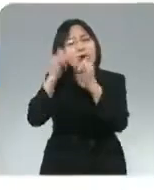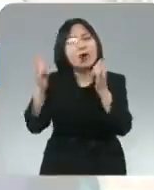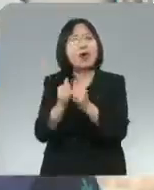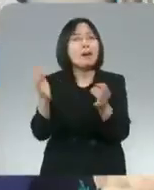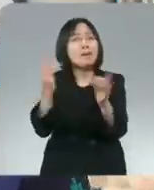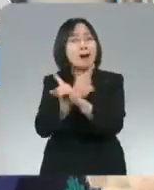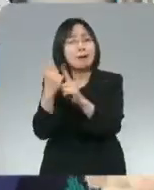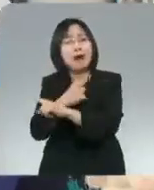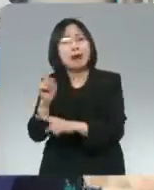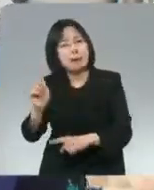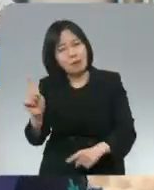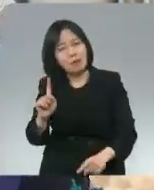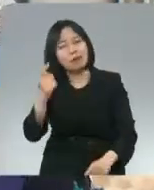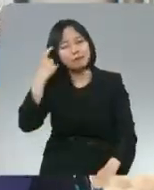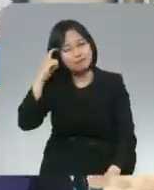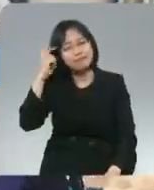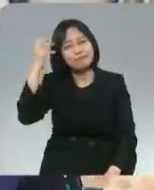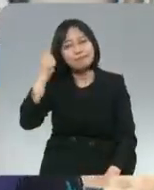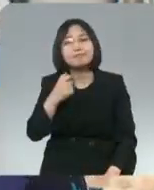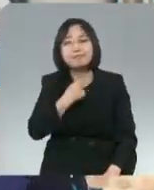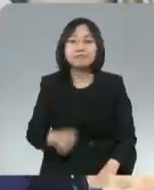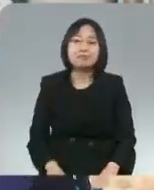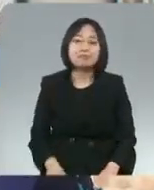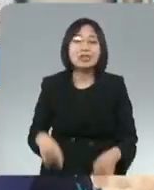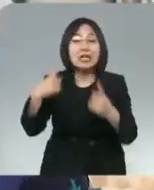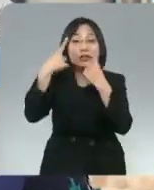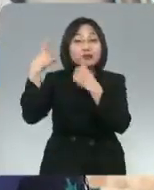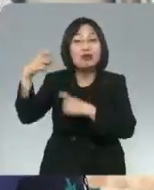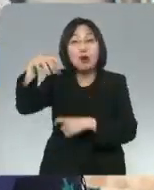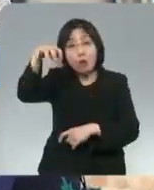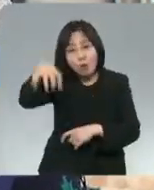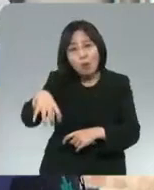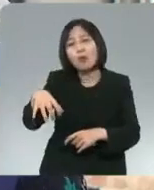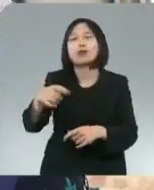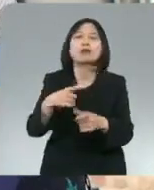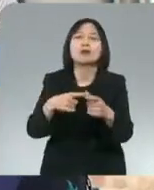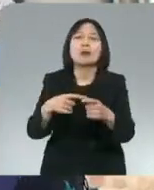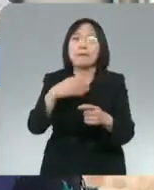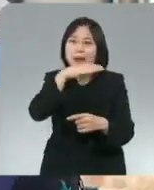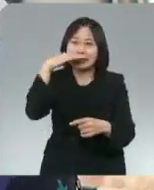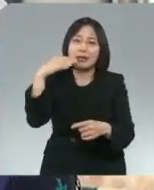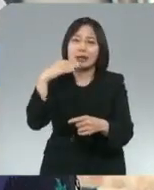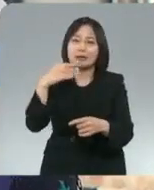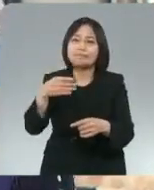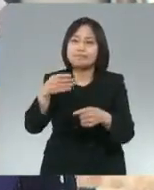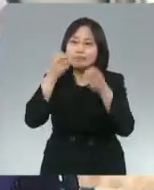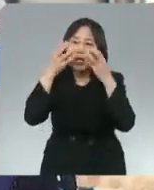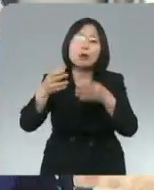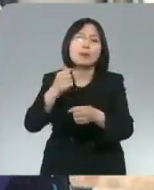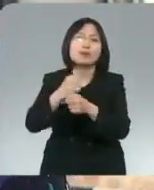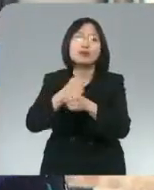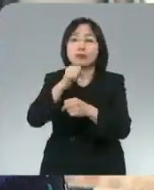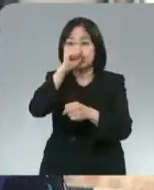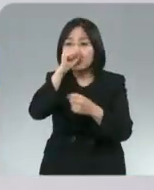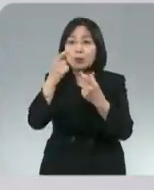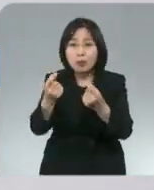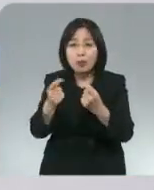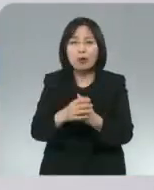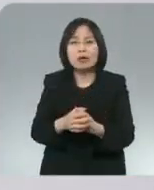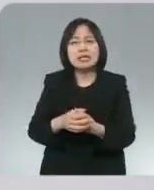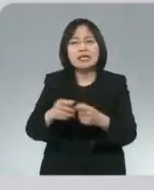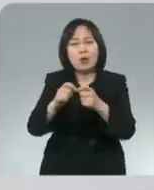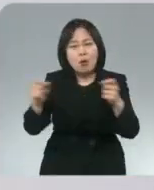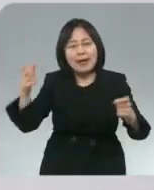phía trước trụ sở hội đồng thành phố thôi trong khi đó tổng thống Hàn Quốc nguyên zin chích ủy ban điều tra đặc biệt vụ chất diệt khuẩn